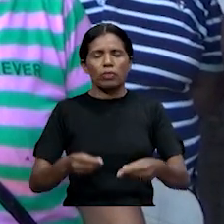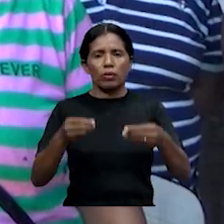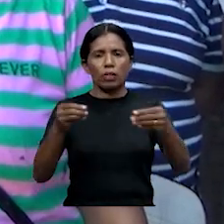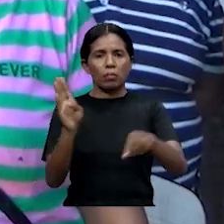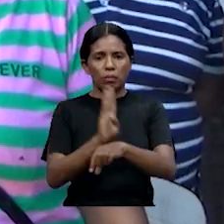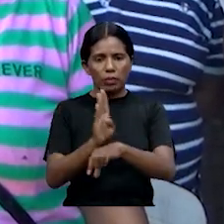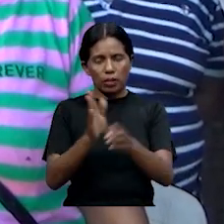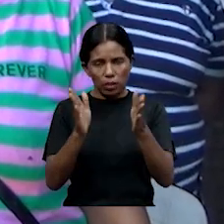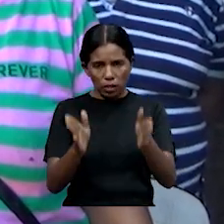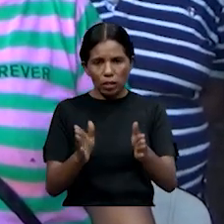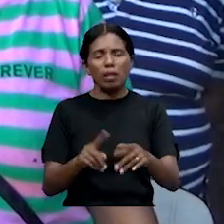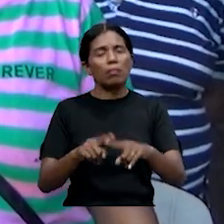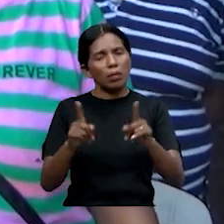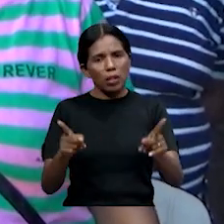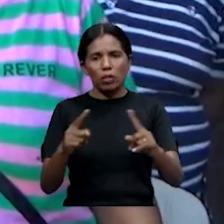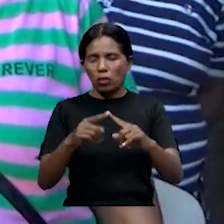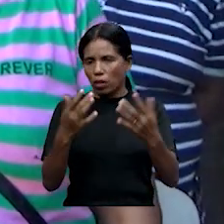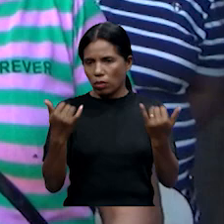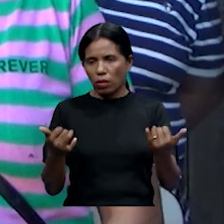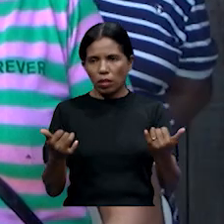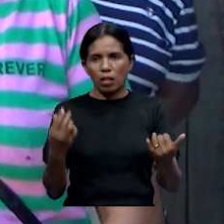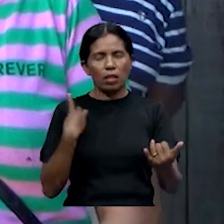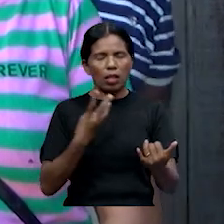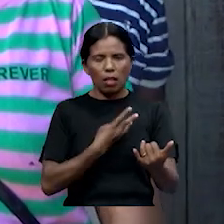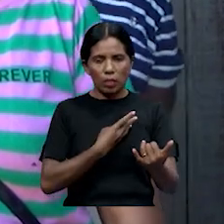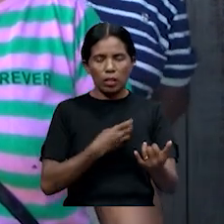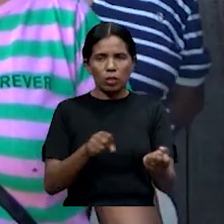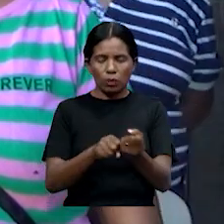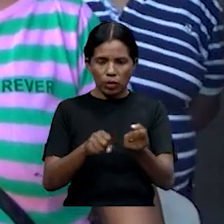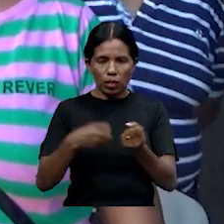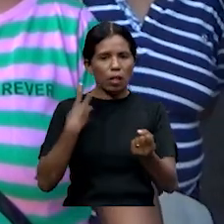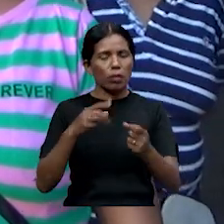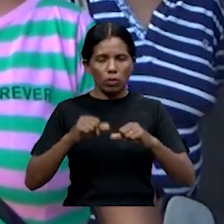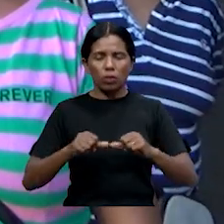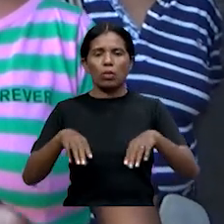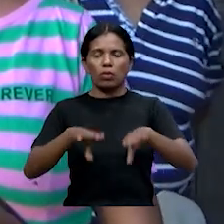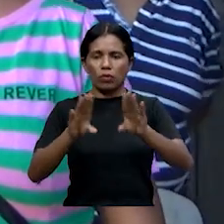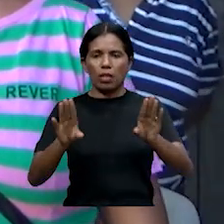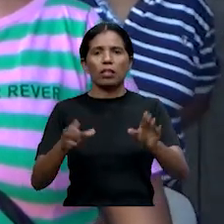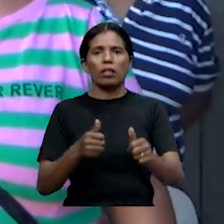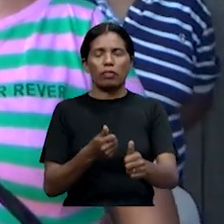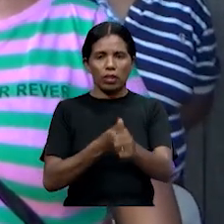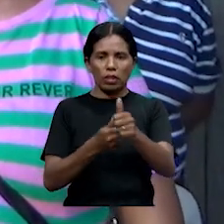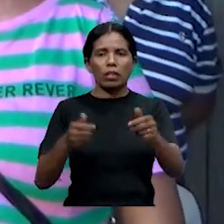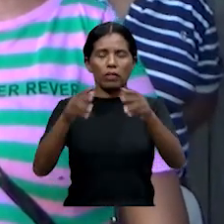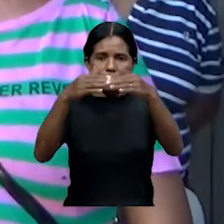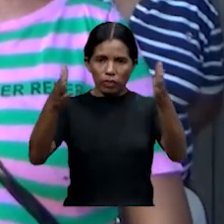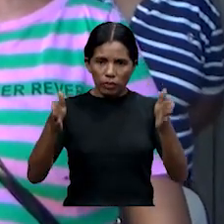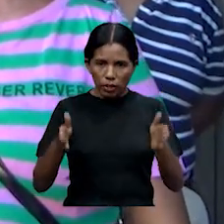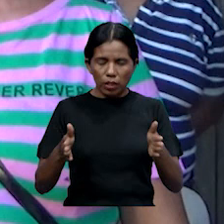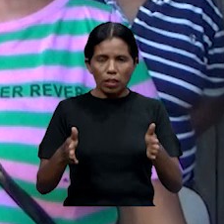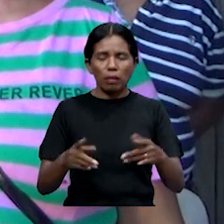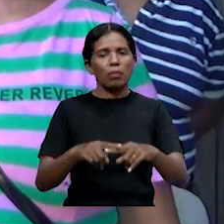sira. Mai be tu agora na realar amin ni be kontribui, amin fan na fatin, aku kena balai ni be mak istaruh fona. Mai